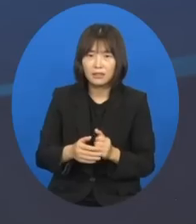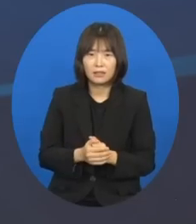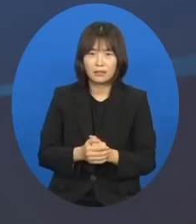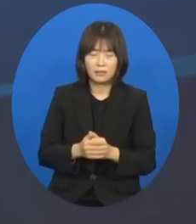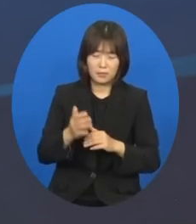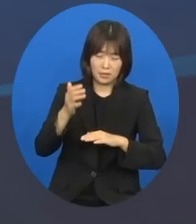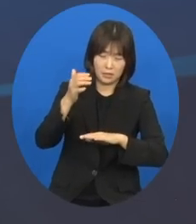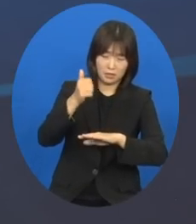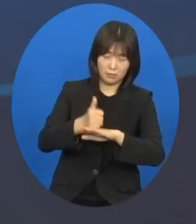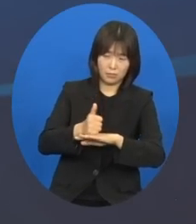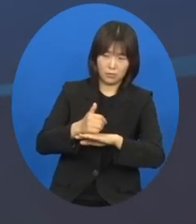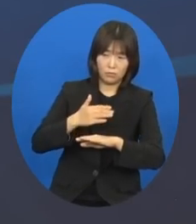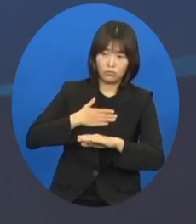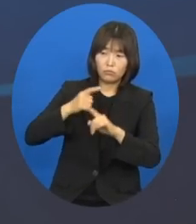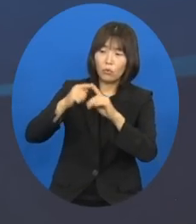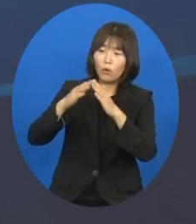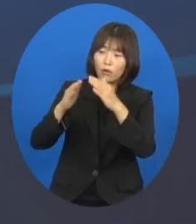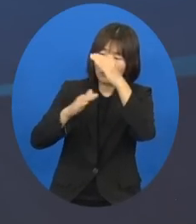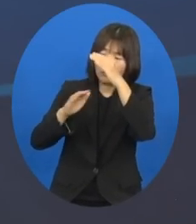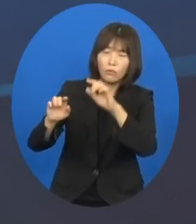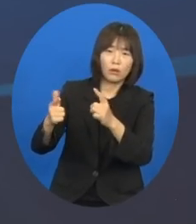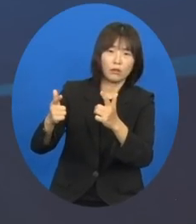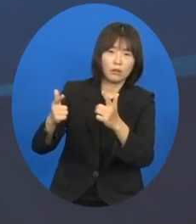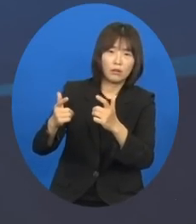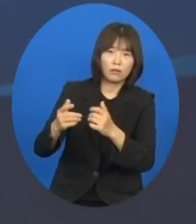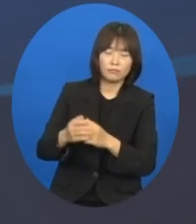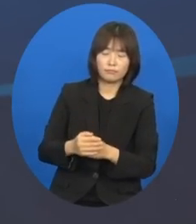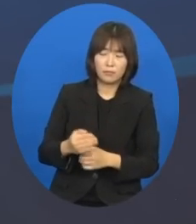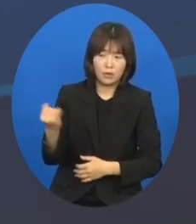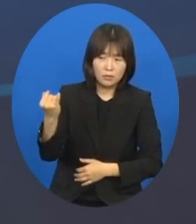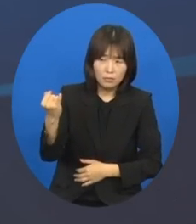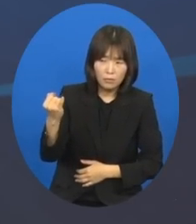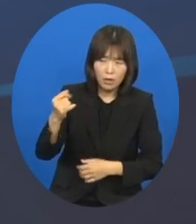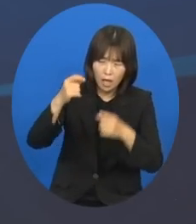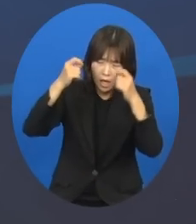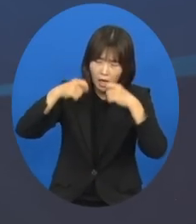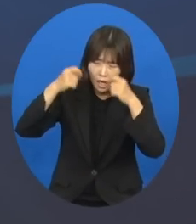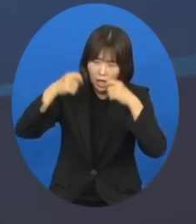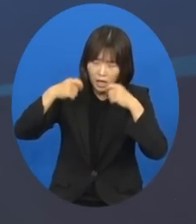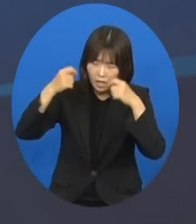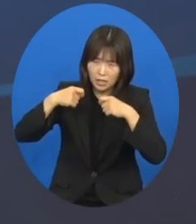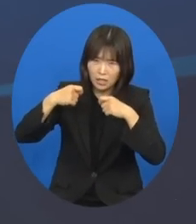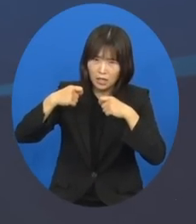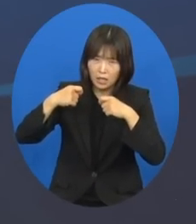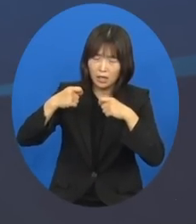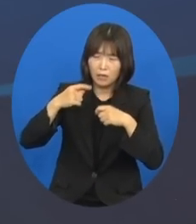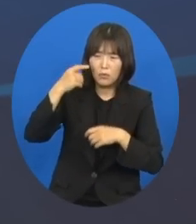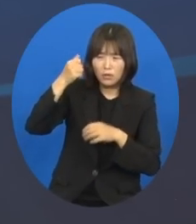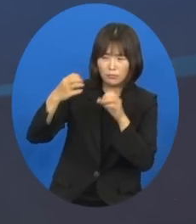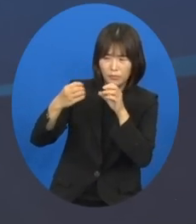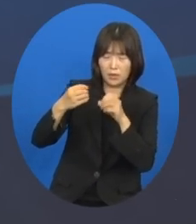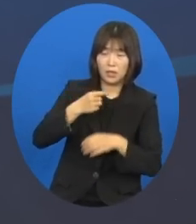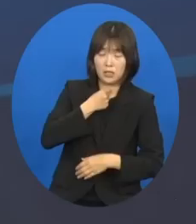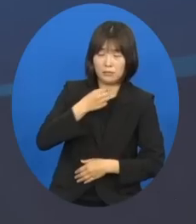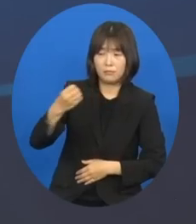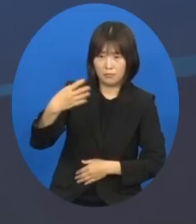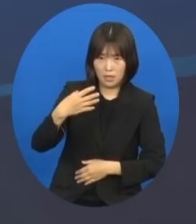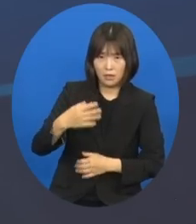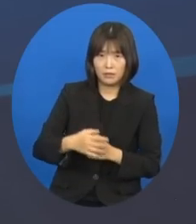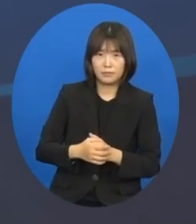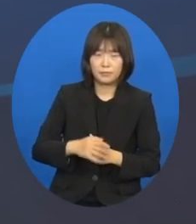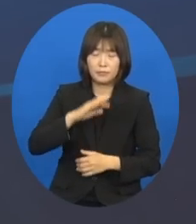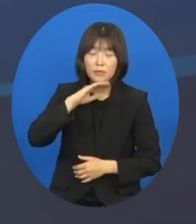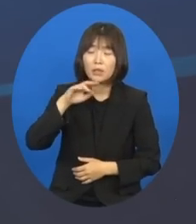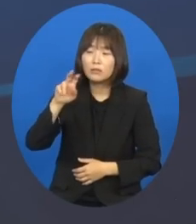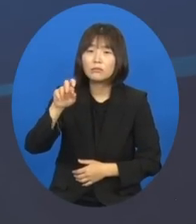아닌데 자매가 눈물이 범벅이 되어서 목사님이 좀 얘기 나눌 수 있을까요 21살짜리